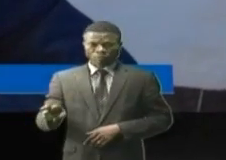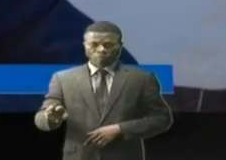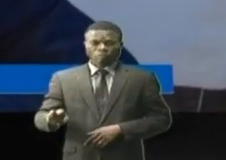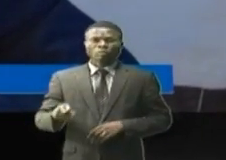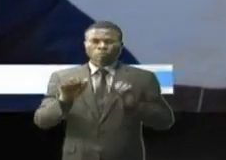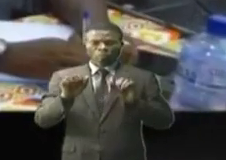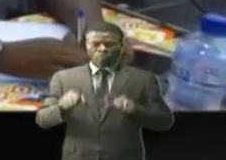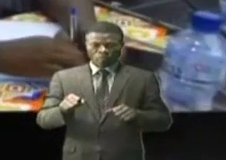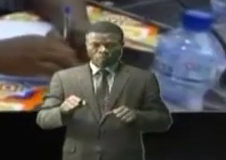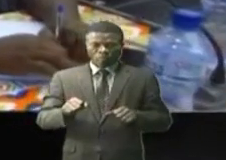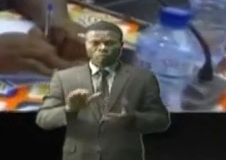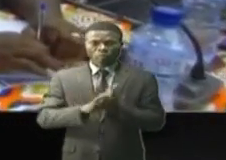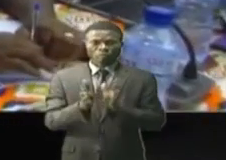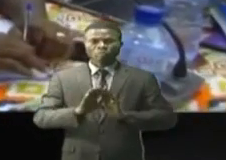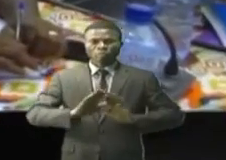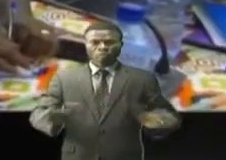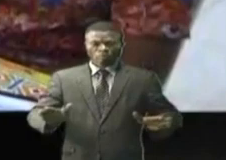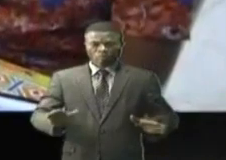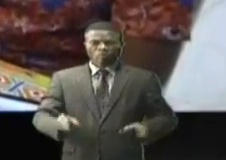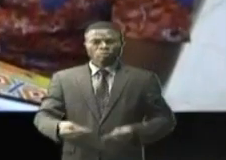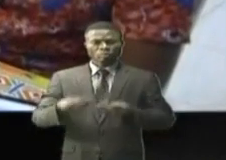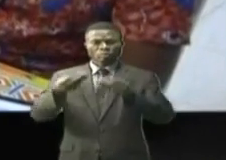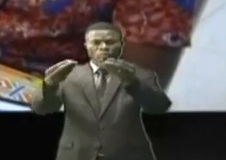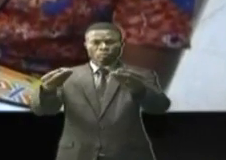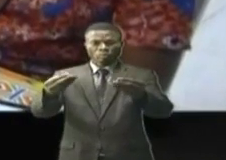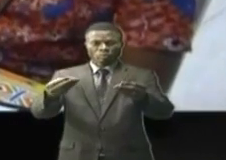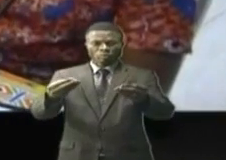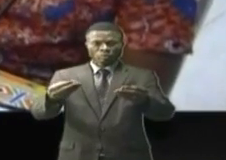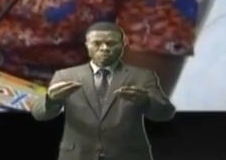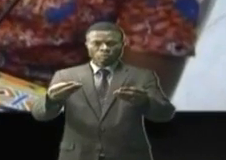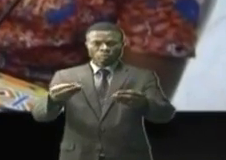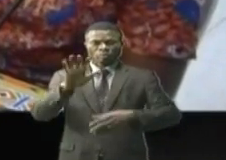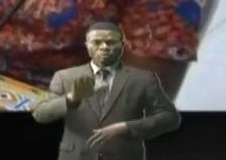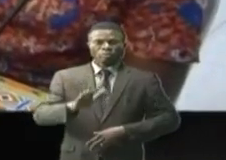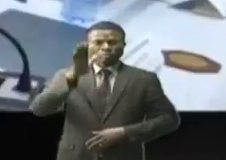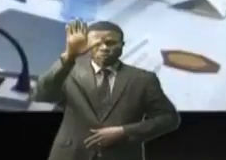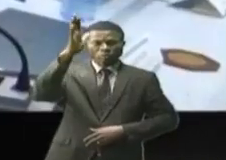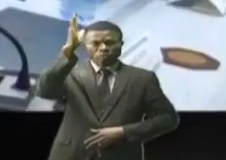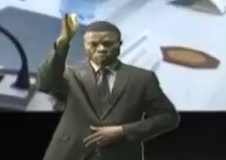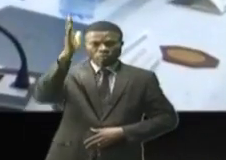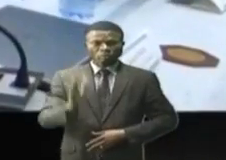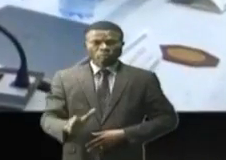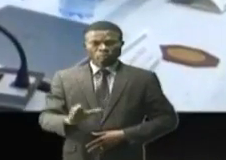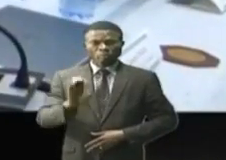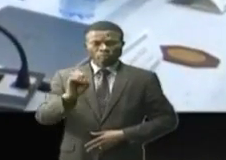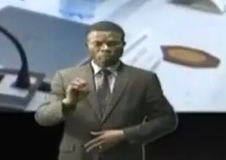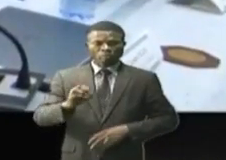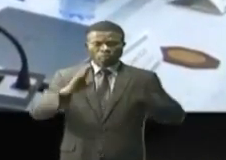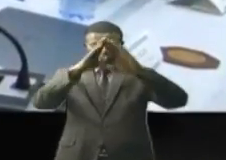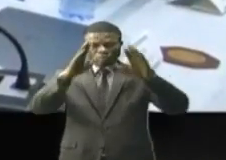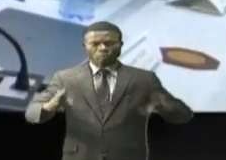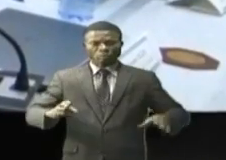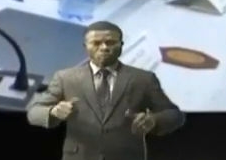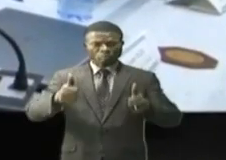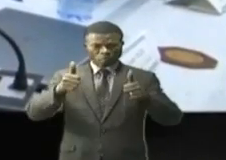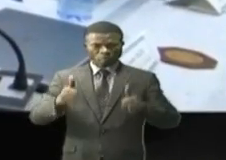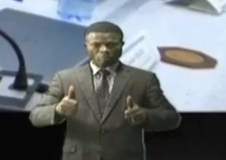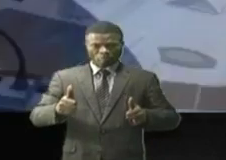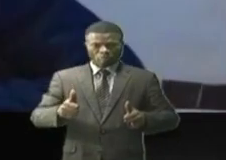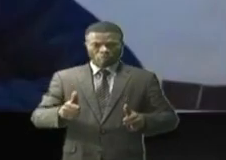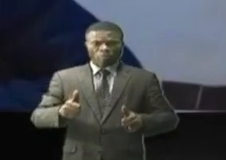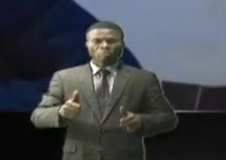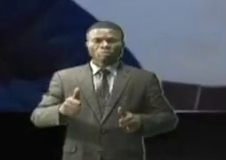être en mesure de livrer plus de 550 infrastructures, bien que la